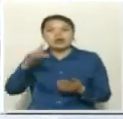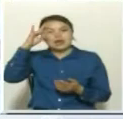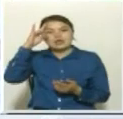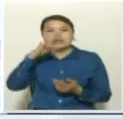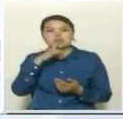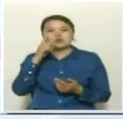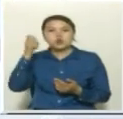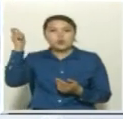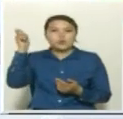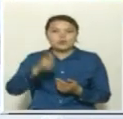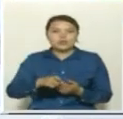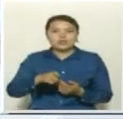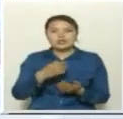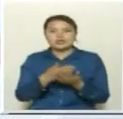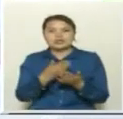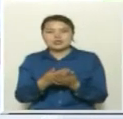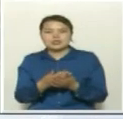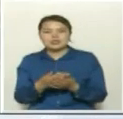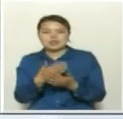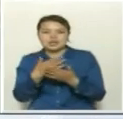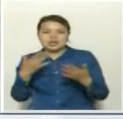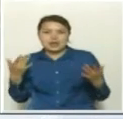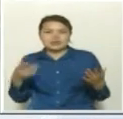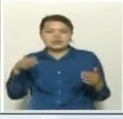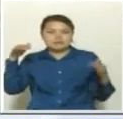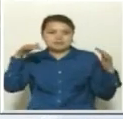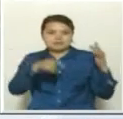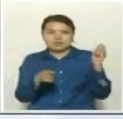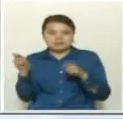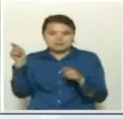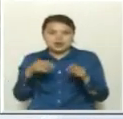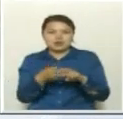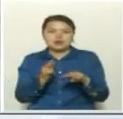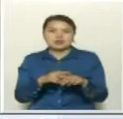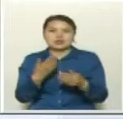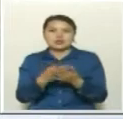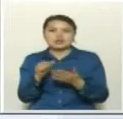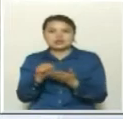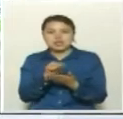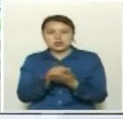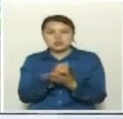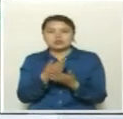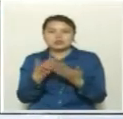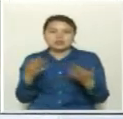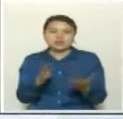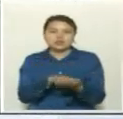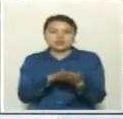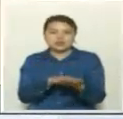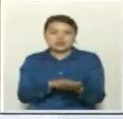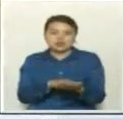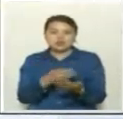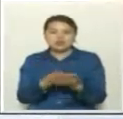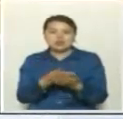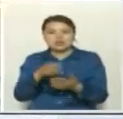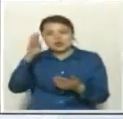шетелдіктер саны артып, әрі екі ғимараттың тарлығына байланысы басқа қызмет алушылар тарапынан арыз шағымдар түскен. Енді мемлекеттік